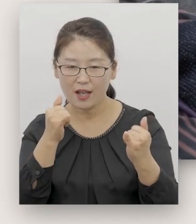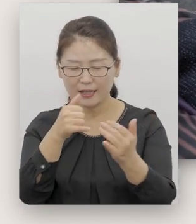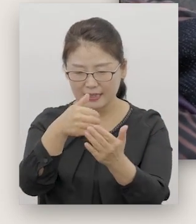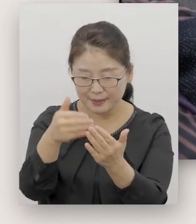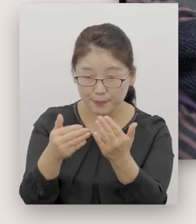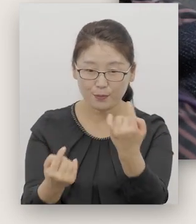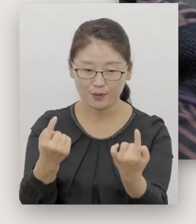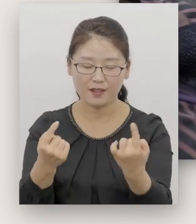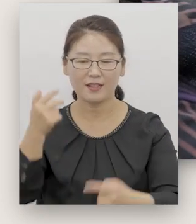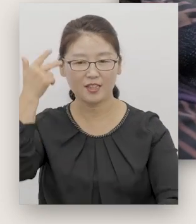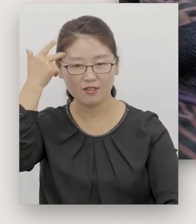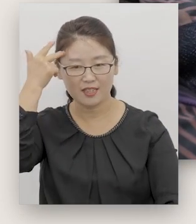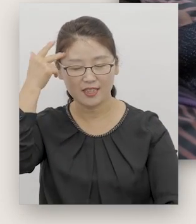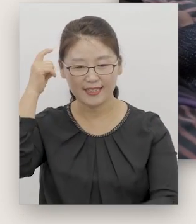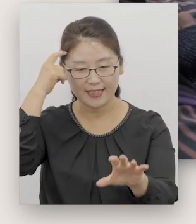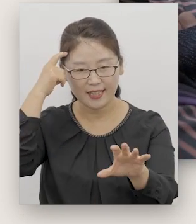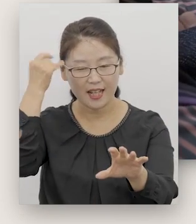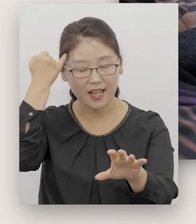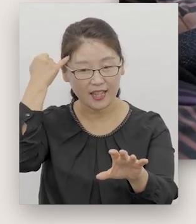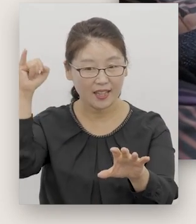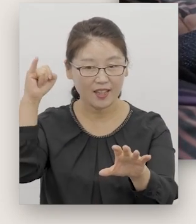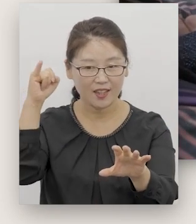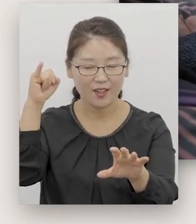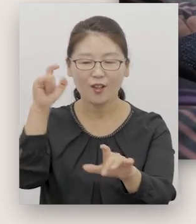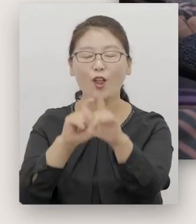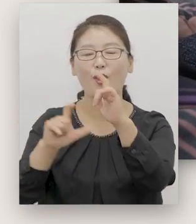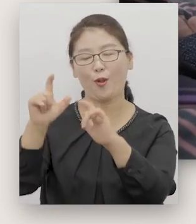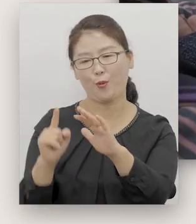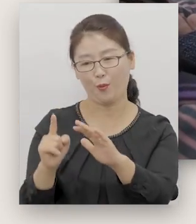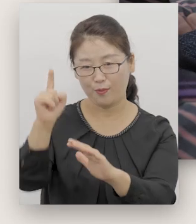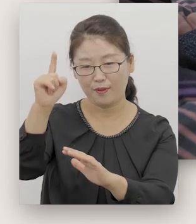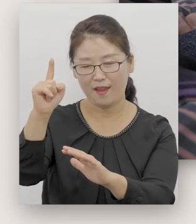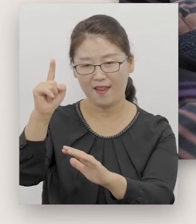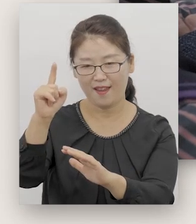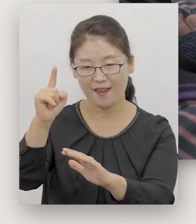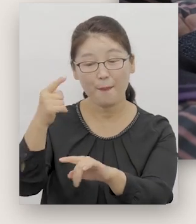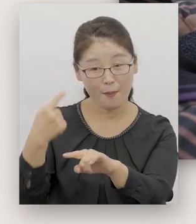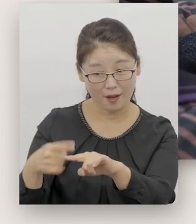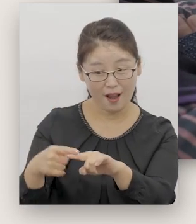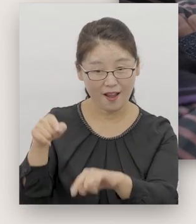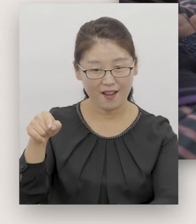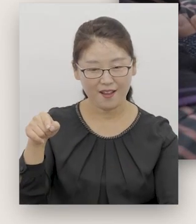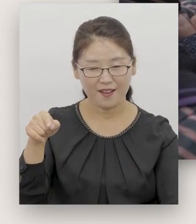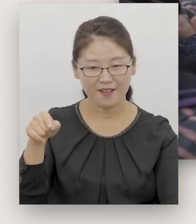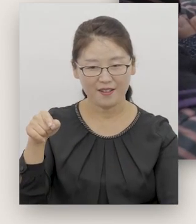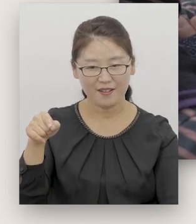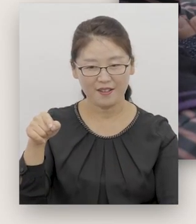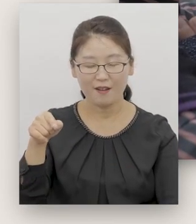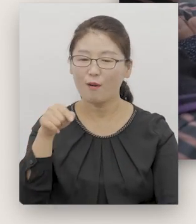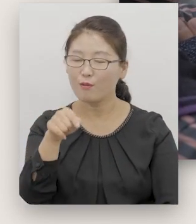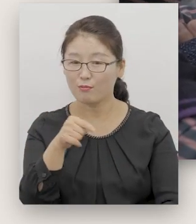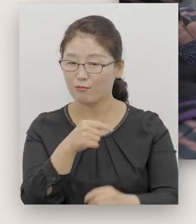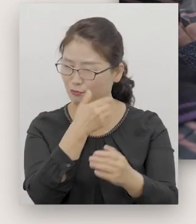정신의 영역, 생각하는 어떤 아이디어의 영역을 전면으로, 예술 작품의 전면으로 내세우는 이제 그런 작업이